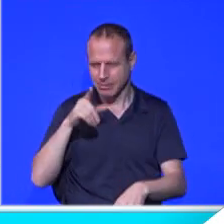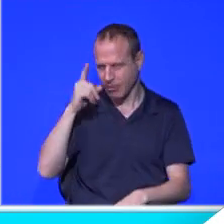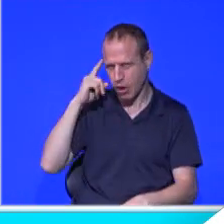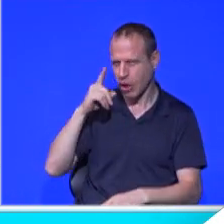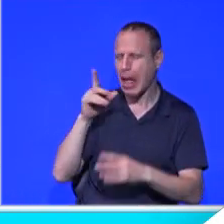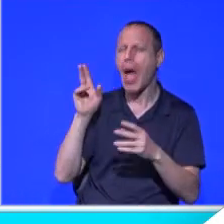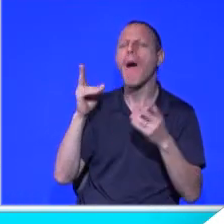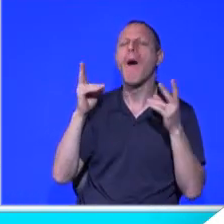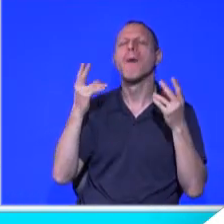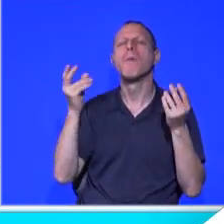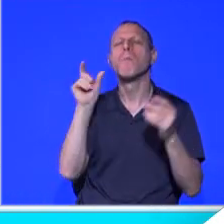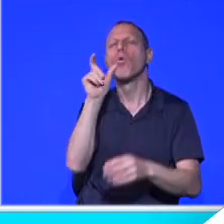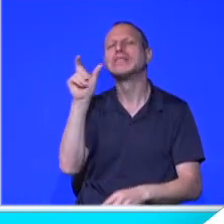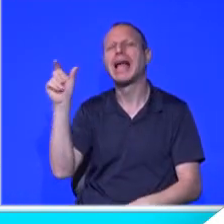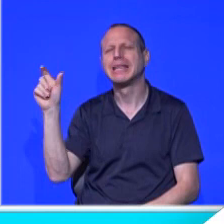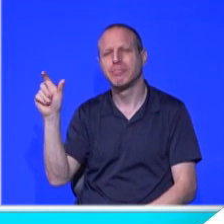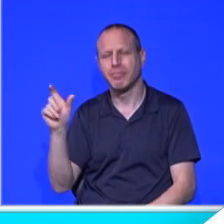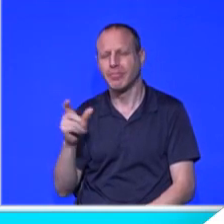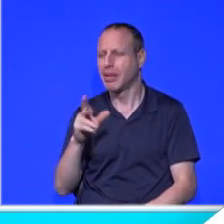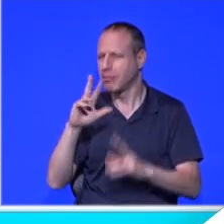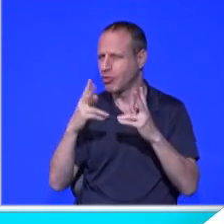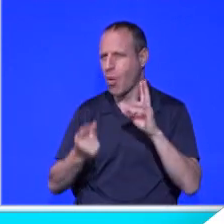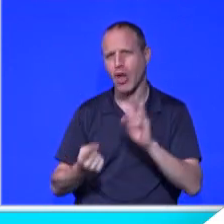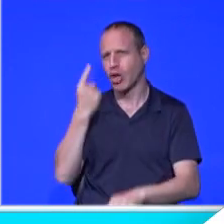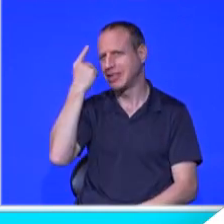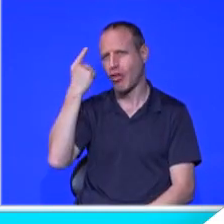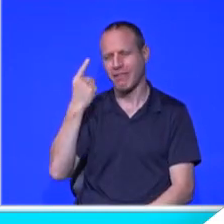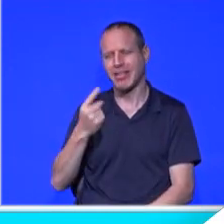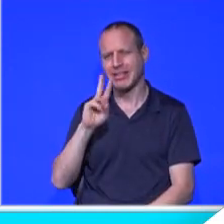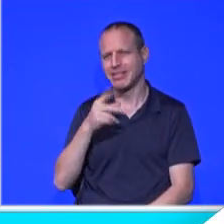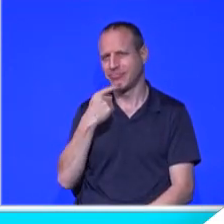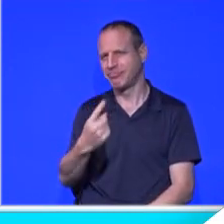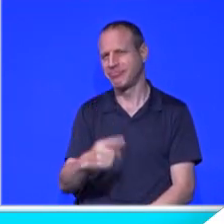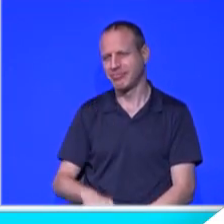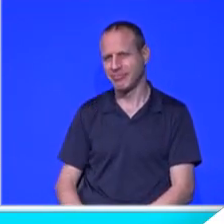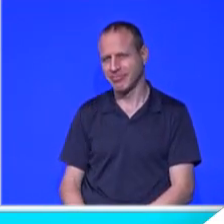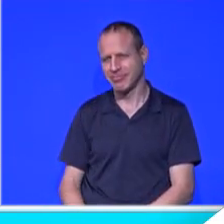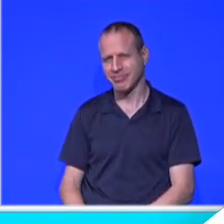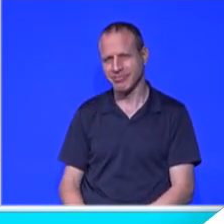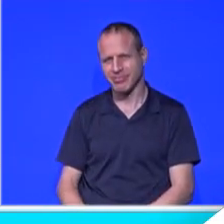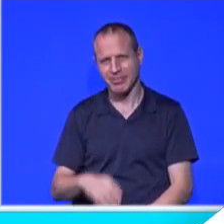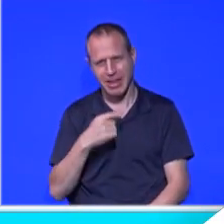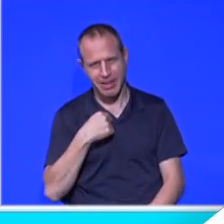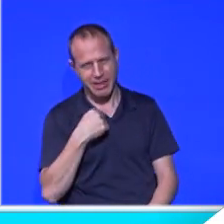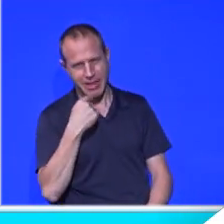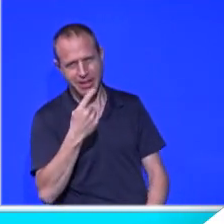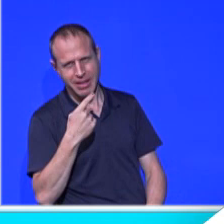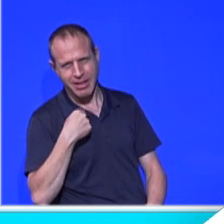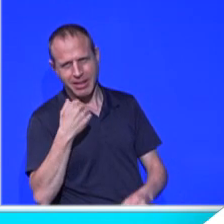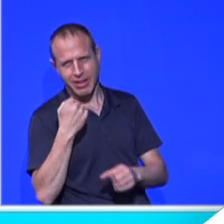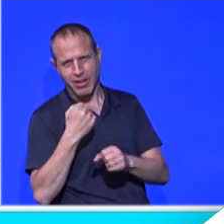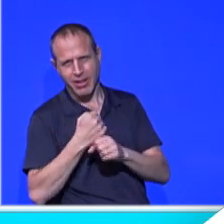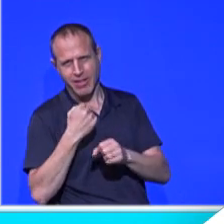את המושגים בצורה יוצאת דופן, יש להגיד. אמרת שאני עובד בתור